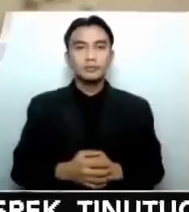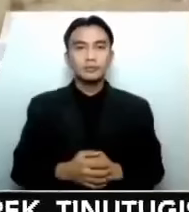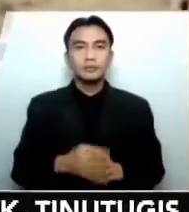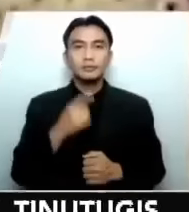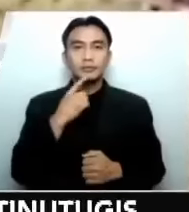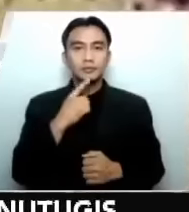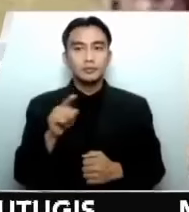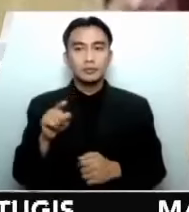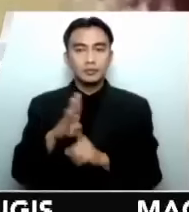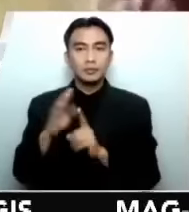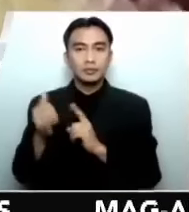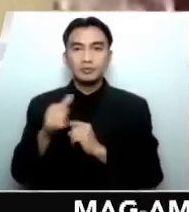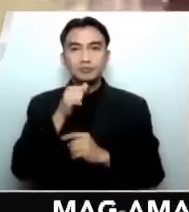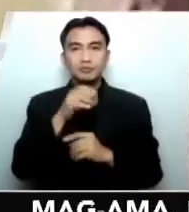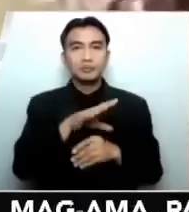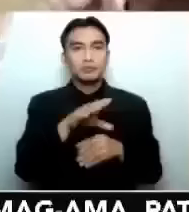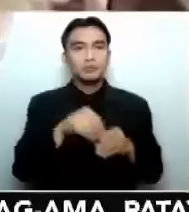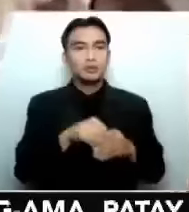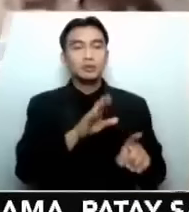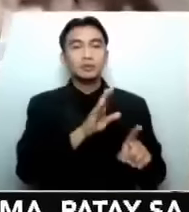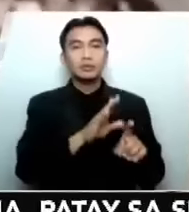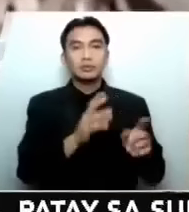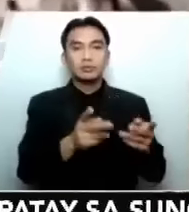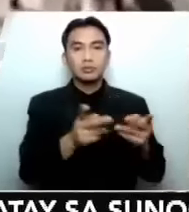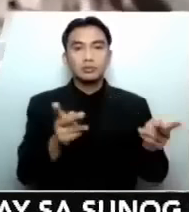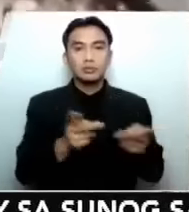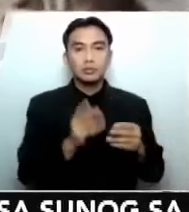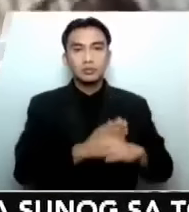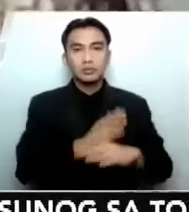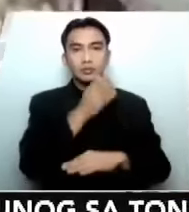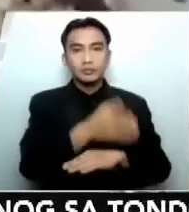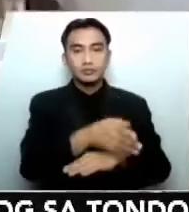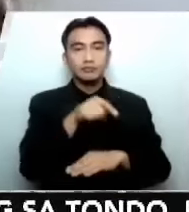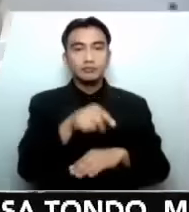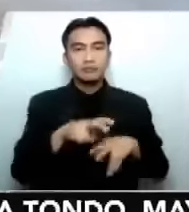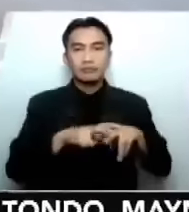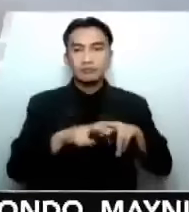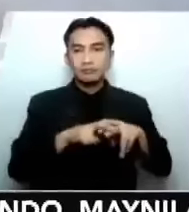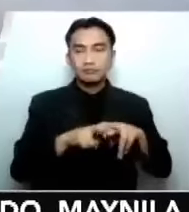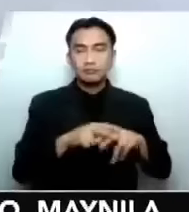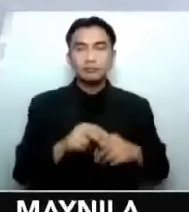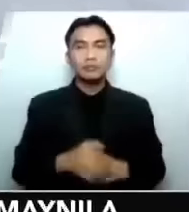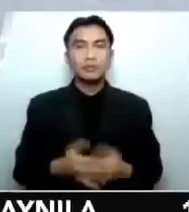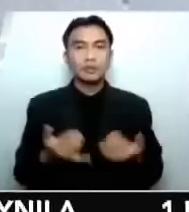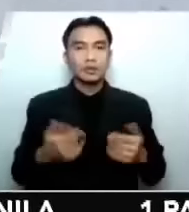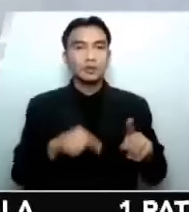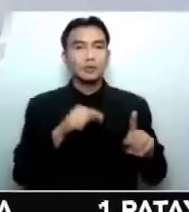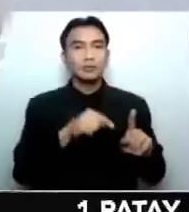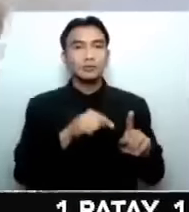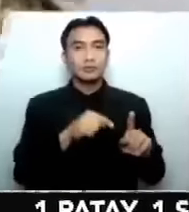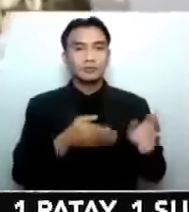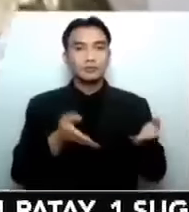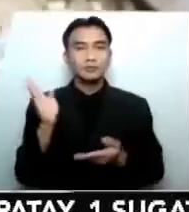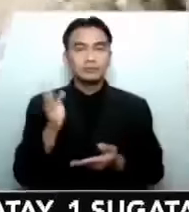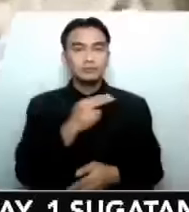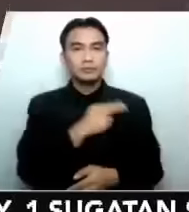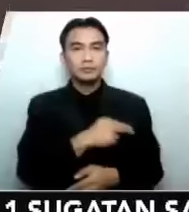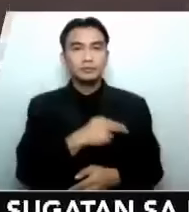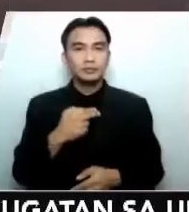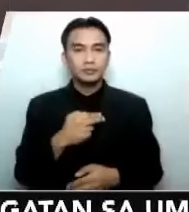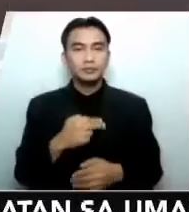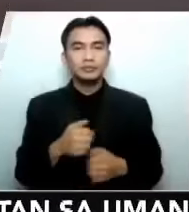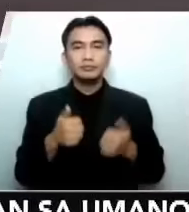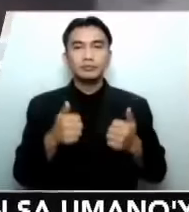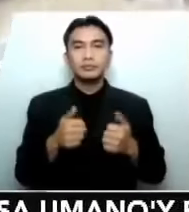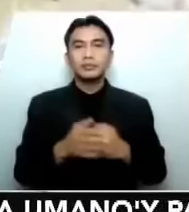ng Barangay Maahas ang kalsada pagtawid ng rilis. Maayos na ang lagay ng biktima sa ospital. Hindi naman nagpaunlak ng panayam sa amin